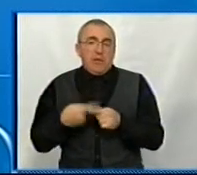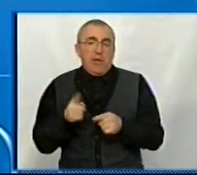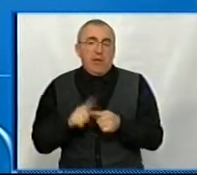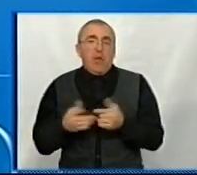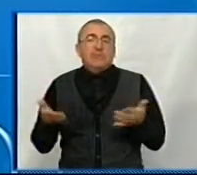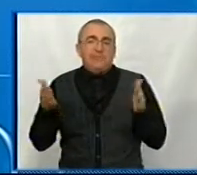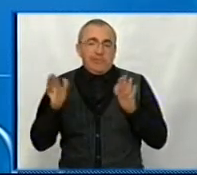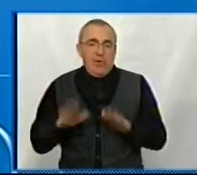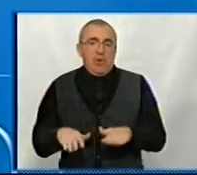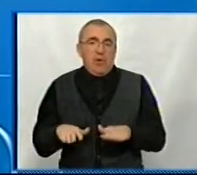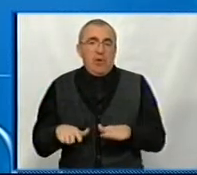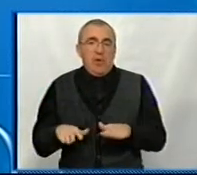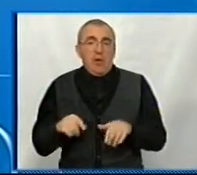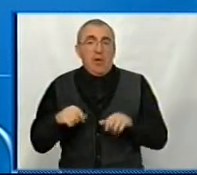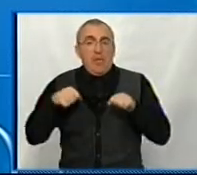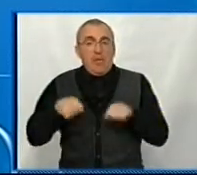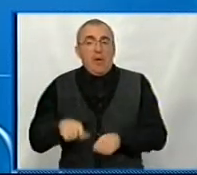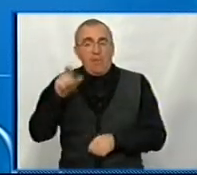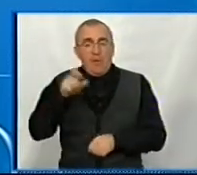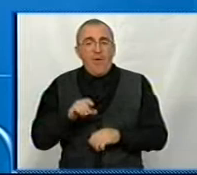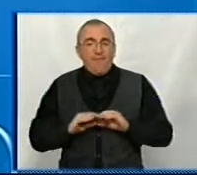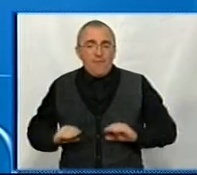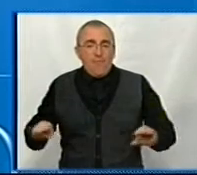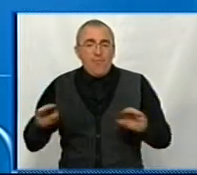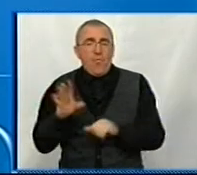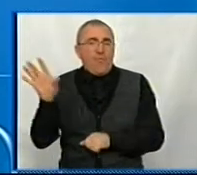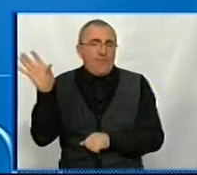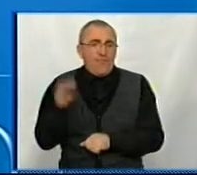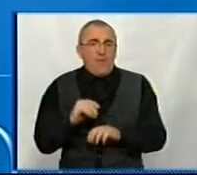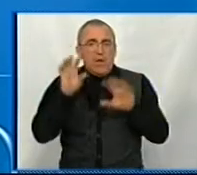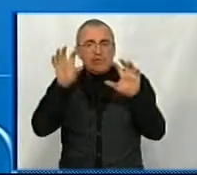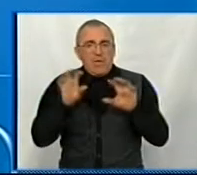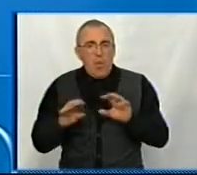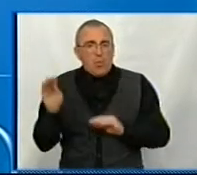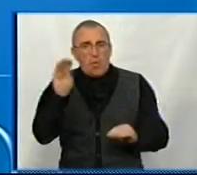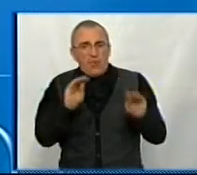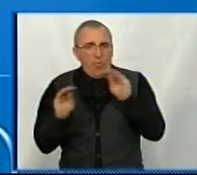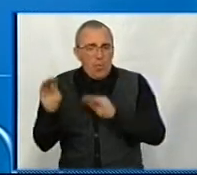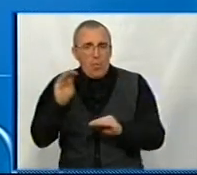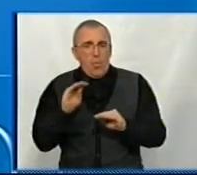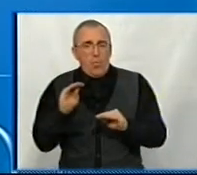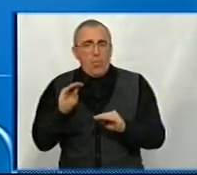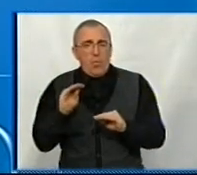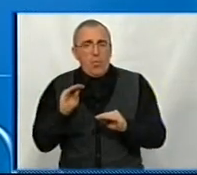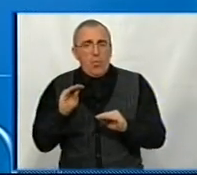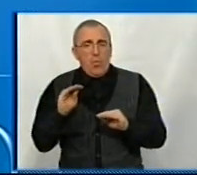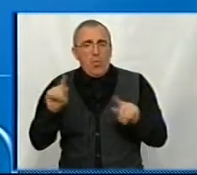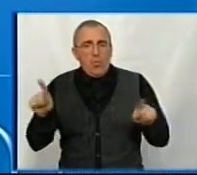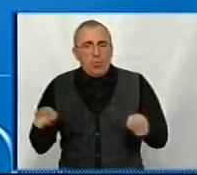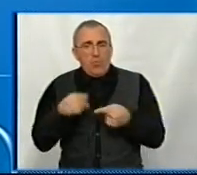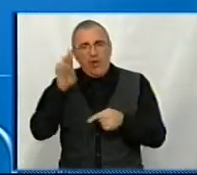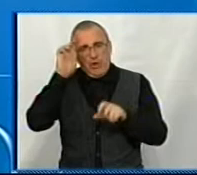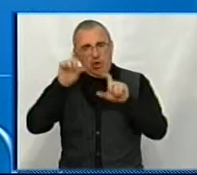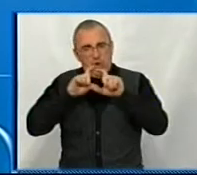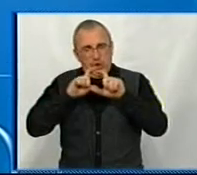і залишаються. Тому що в права людини – це фундамент для всього законотворчості, для утворення держави.